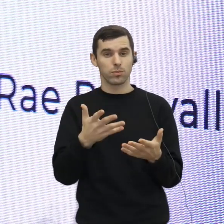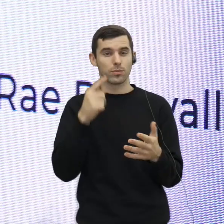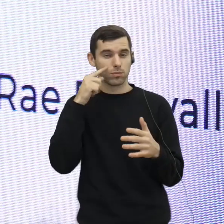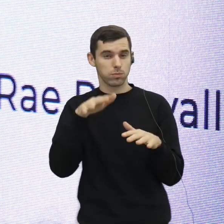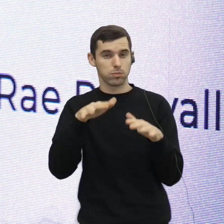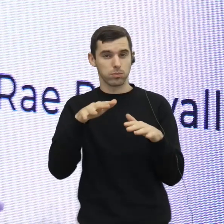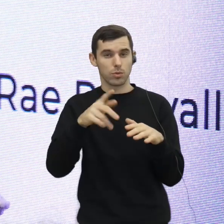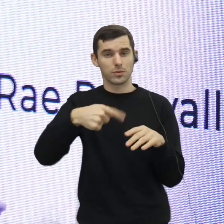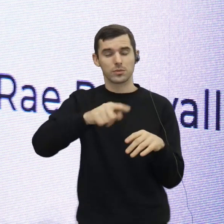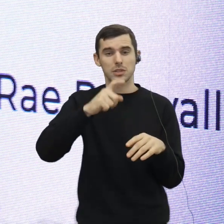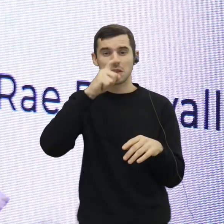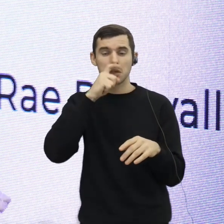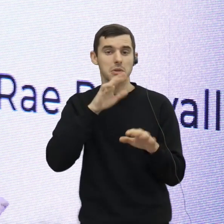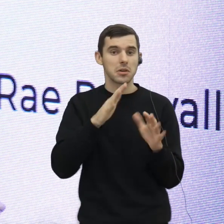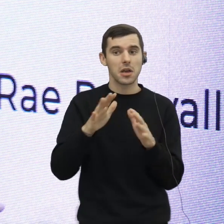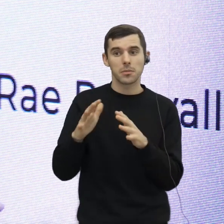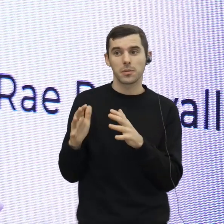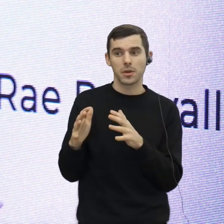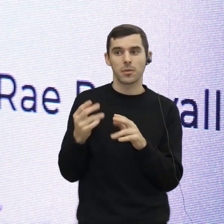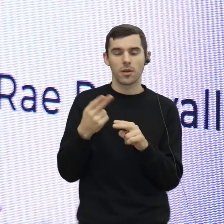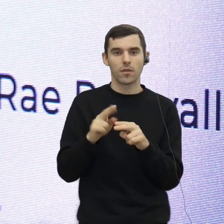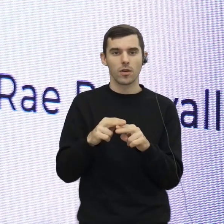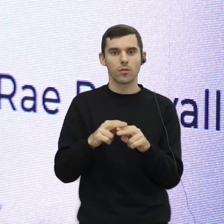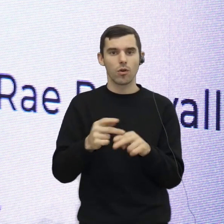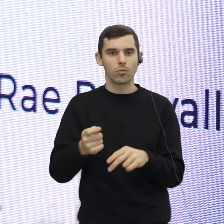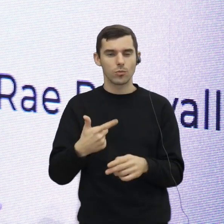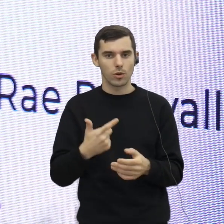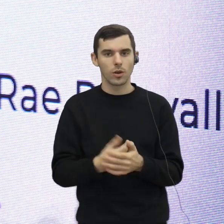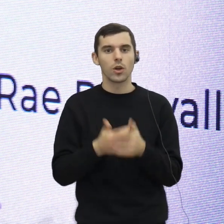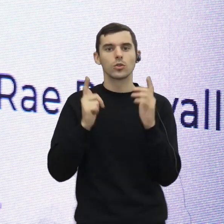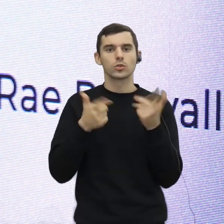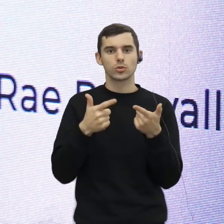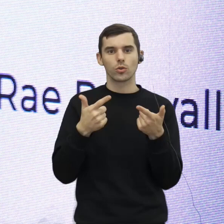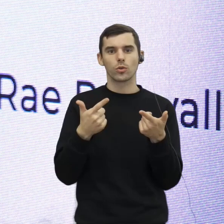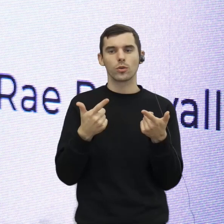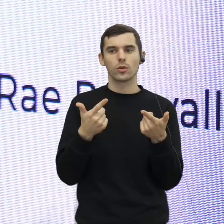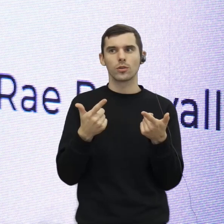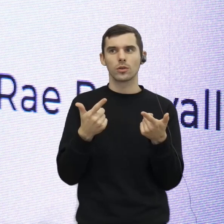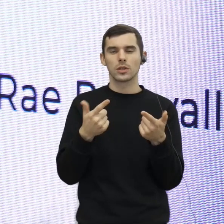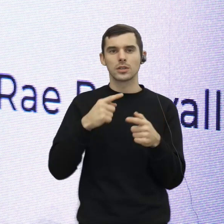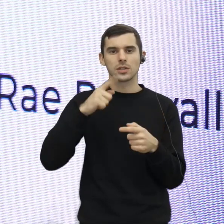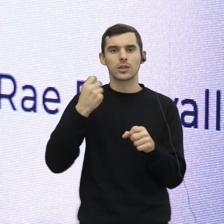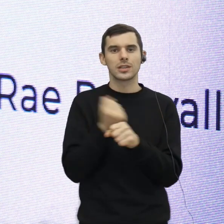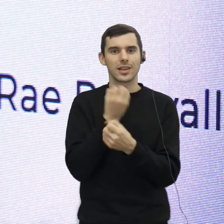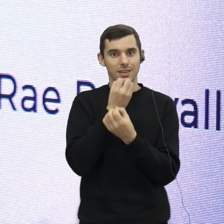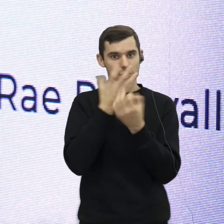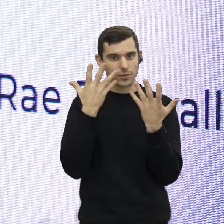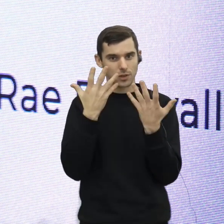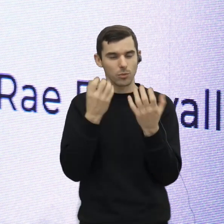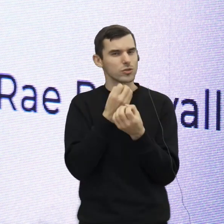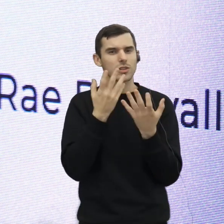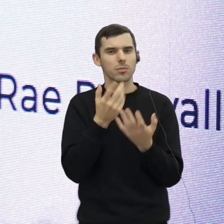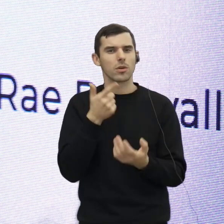Kartais kalbam su žmonėm, kad reikia švietimo, bet kam reikia švietimo, kas tą švietimą turėtų vykdyti. Tai kartais galvoja, reikia tėvams švietimo,